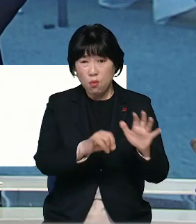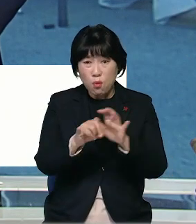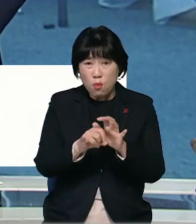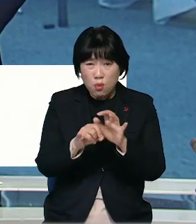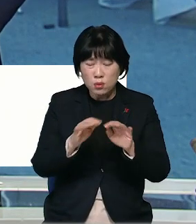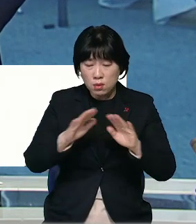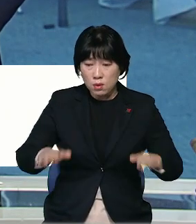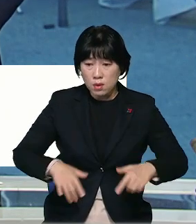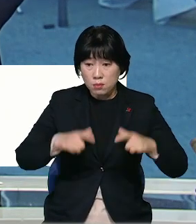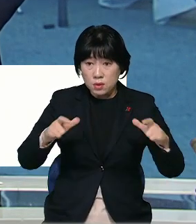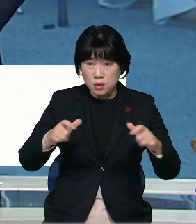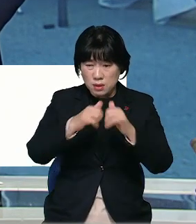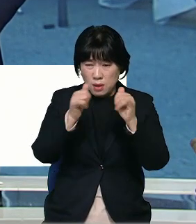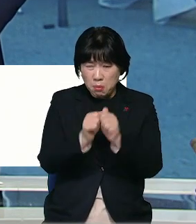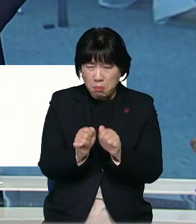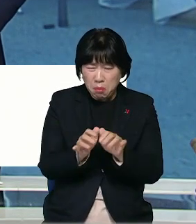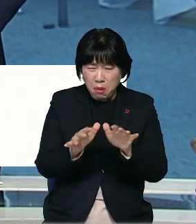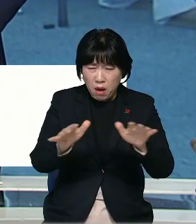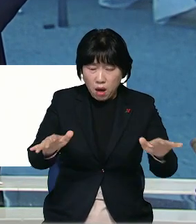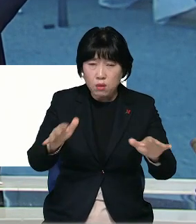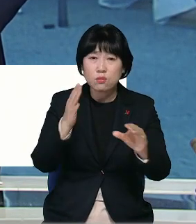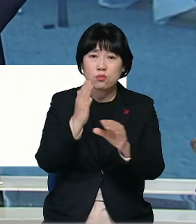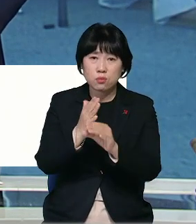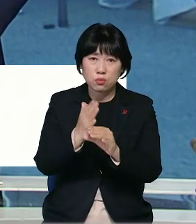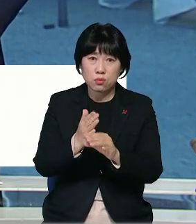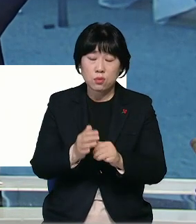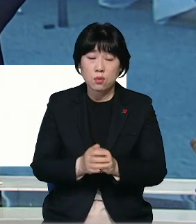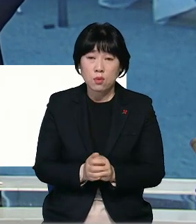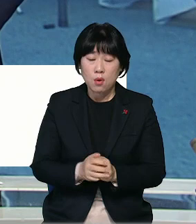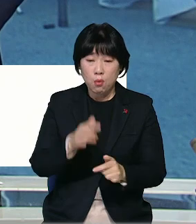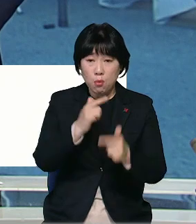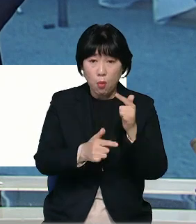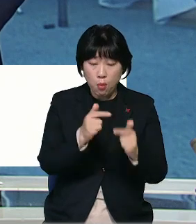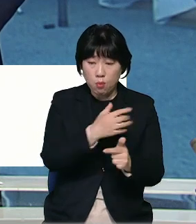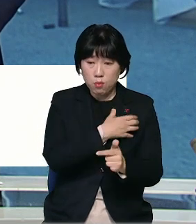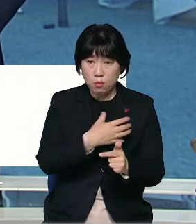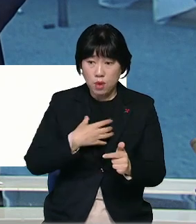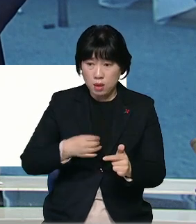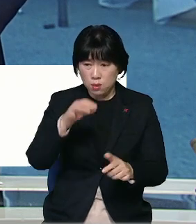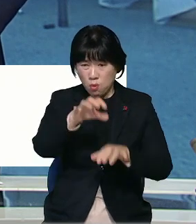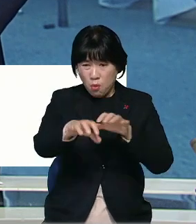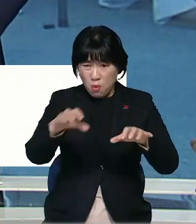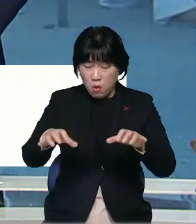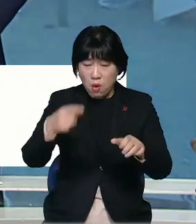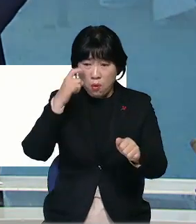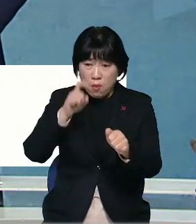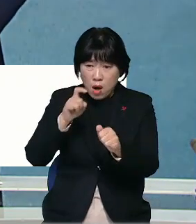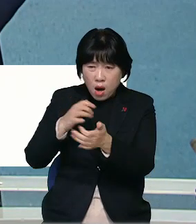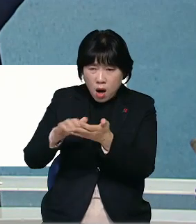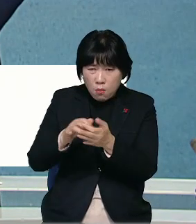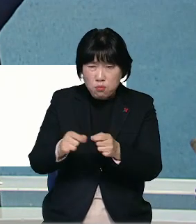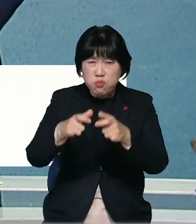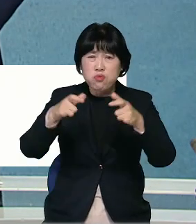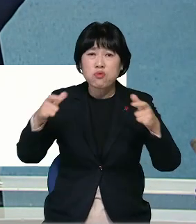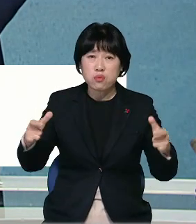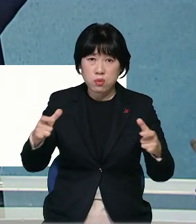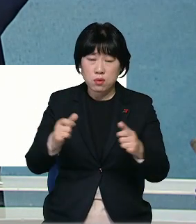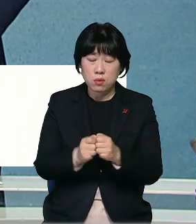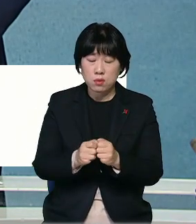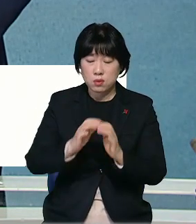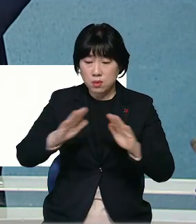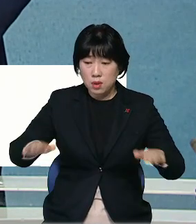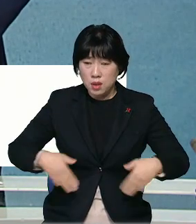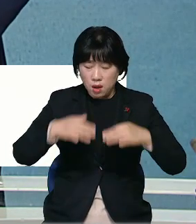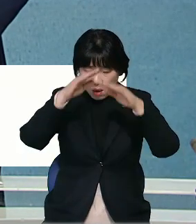오미크론이 전남 지역 사회에 급속도로 확산되고 있습니다. 목포와 무안 지역 곳곳에서 확진자가 급증함에 따라 전라남도는